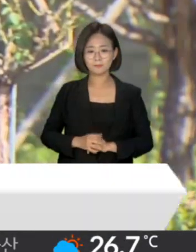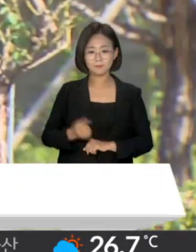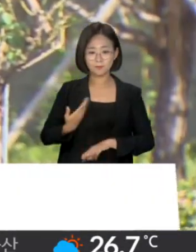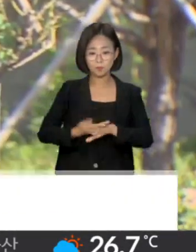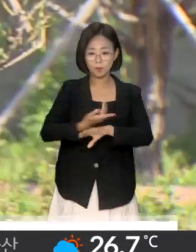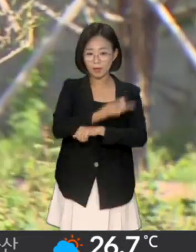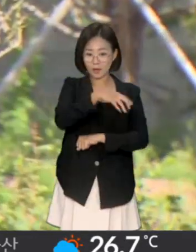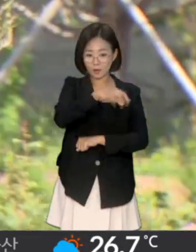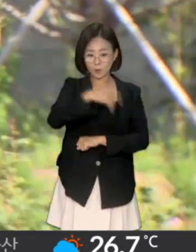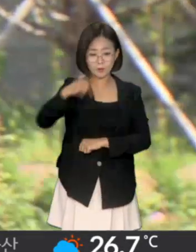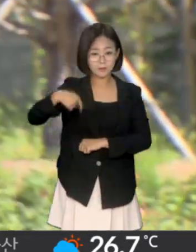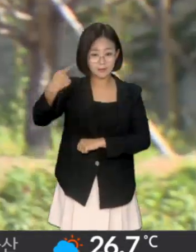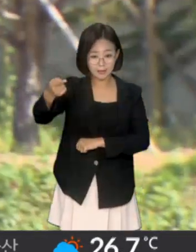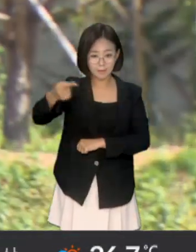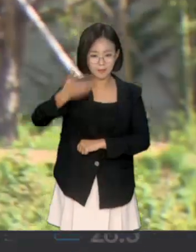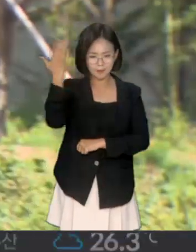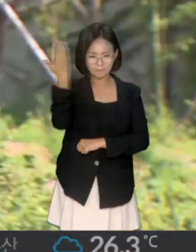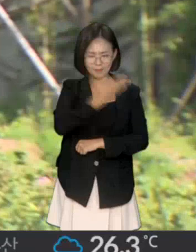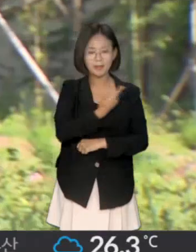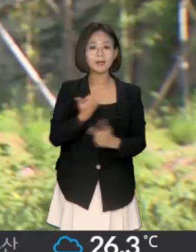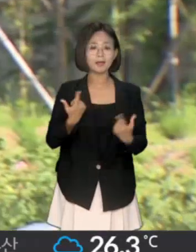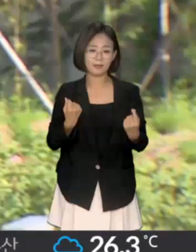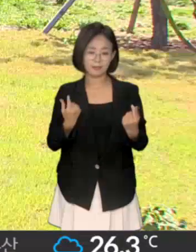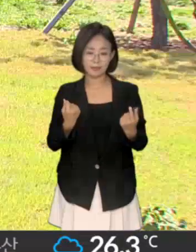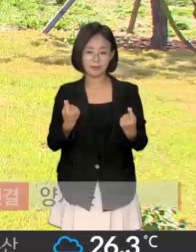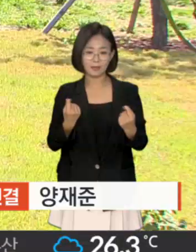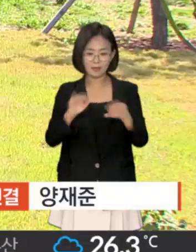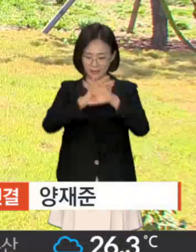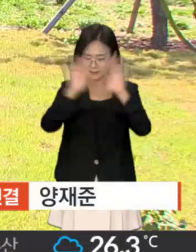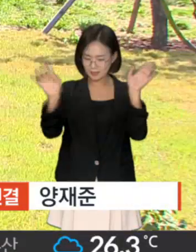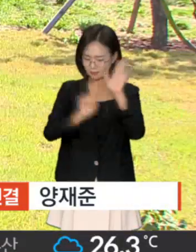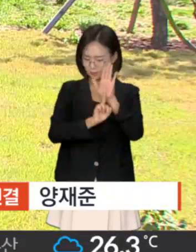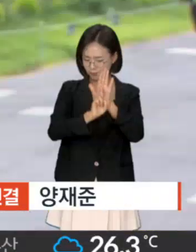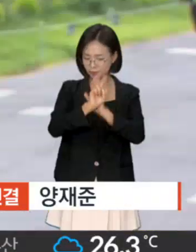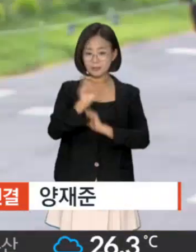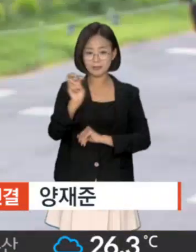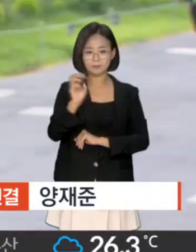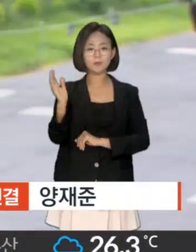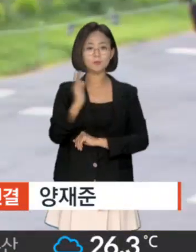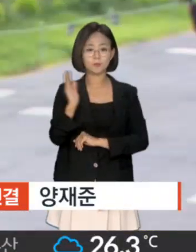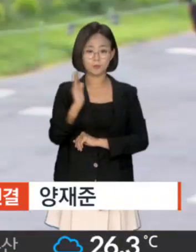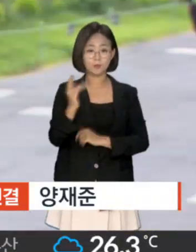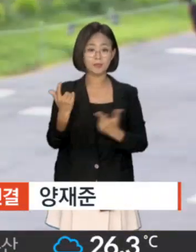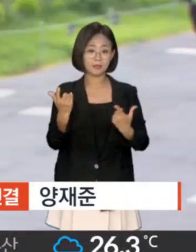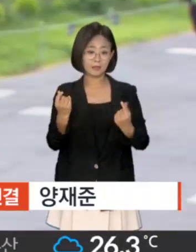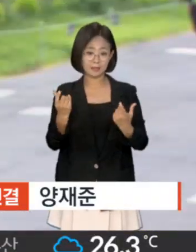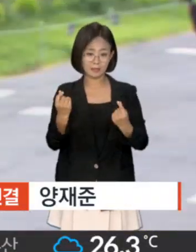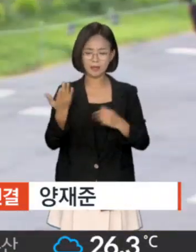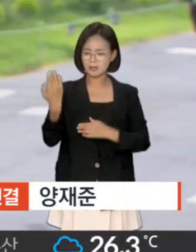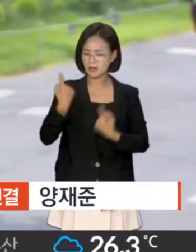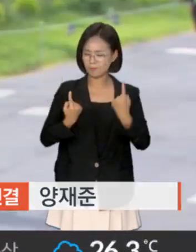내륙 지방은 다음 한 주 동안 맑은 날들이 많겠고요. 낮에는 30도 안팎을 보이면서